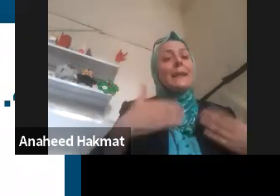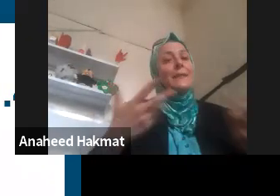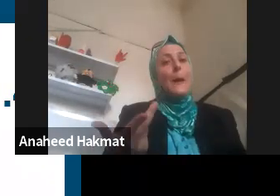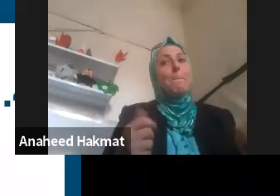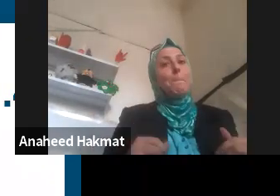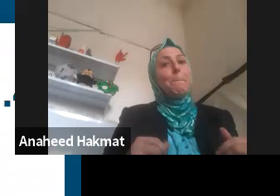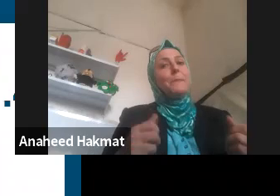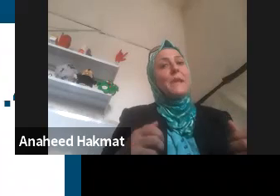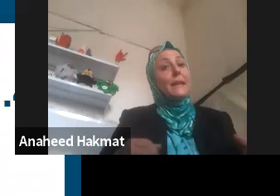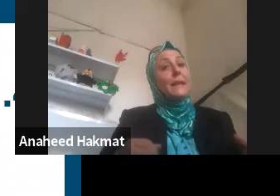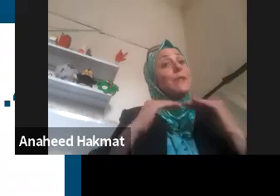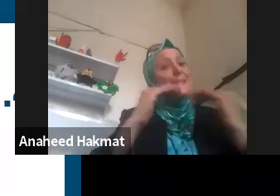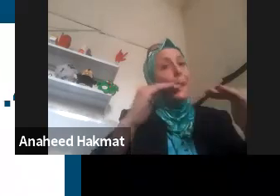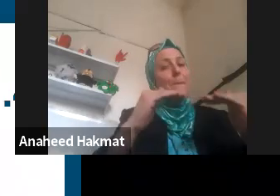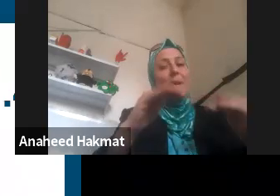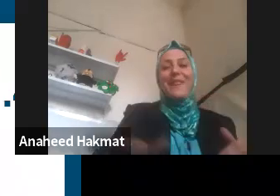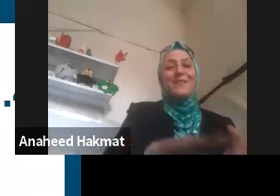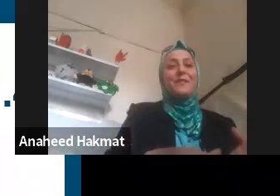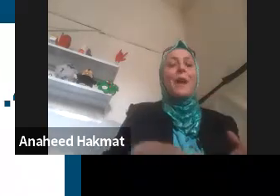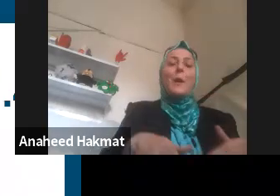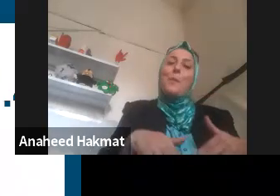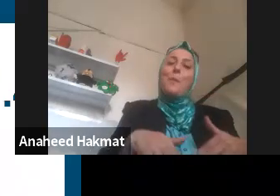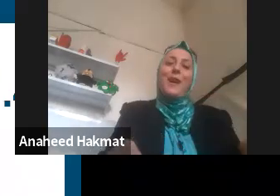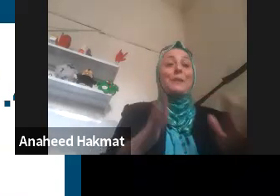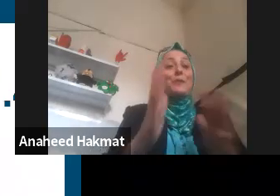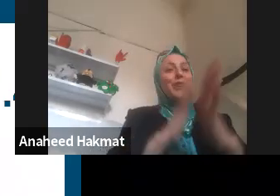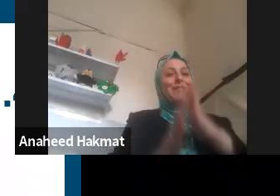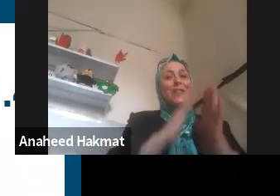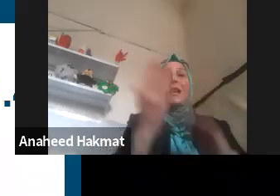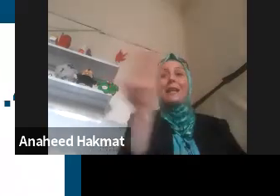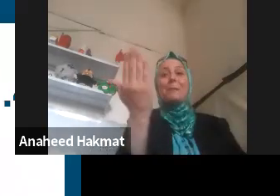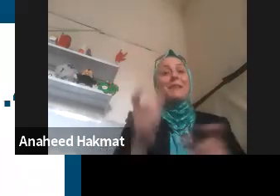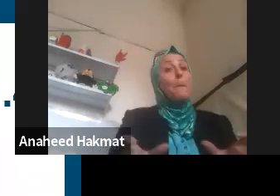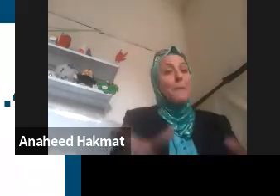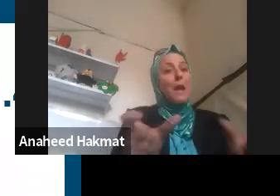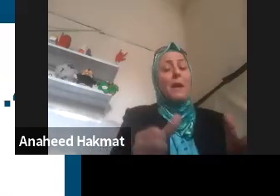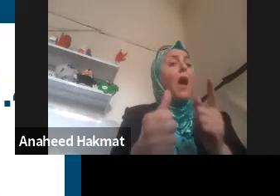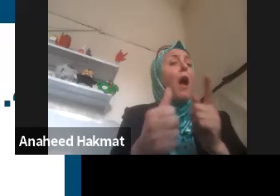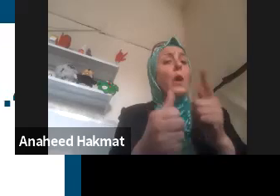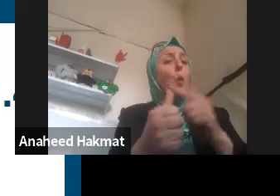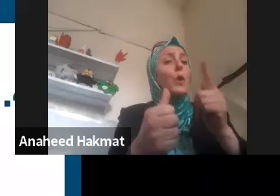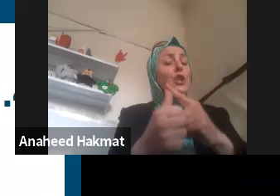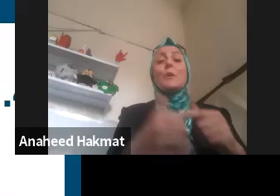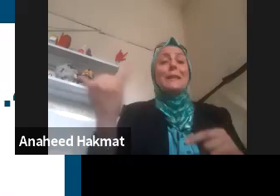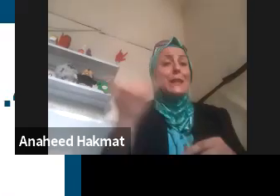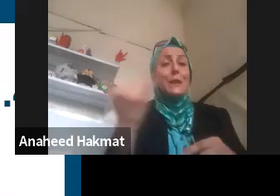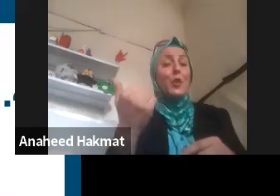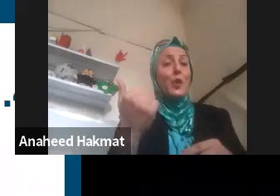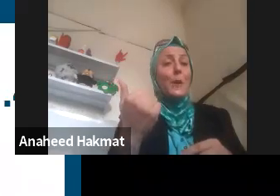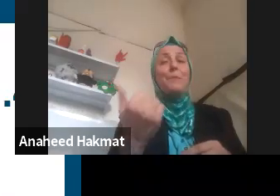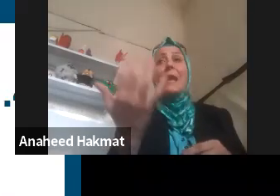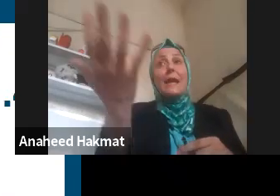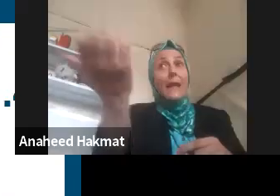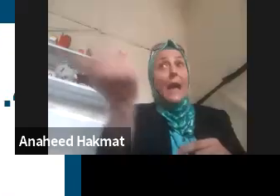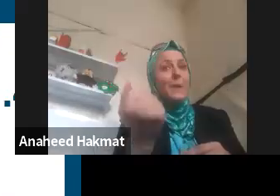نمكن الأولاد اللي عندهم إعاقة من العودة إلى المدرسة بأمان؟ أول شيء رح نكون عم ناخد بعين الاعتبار